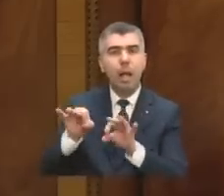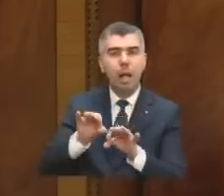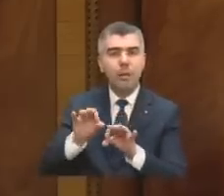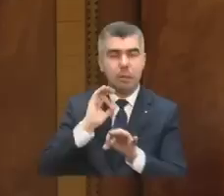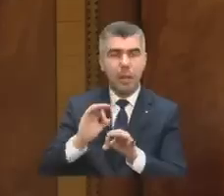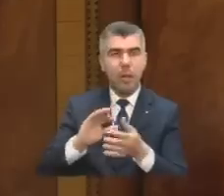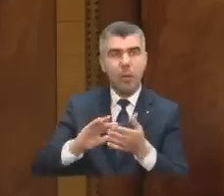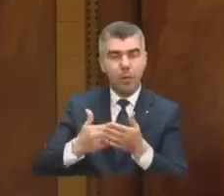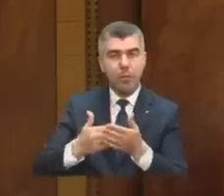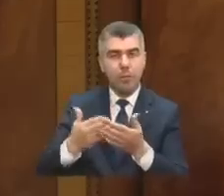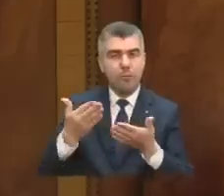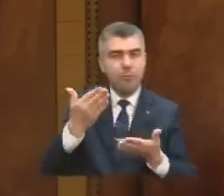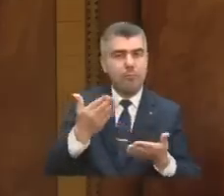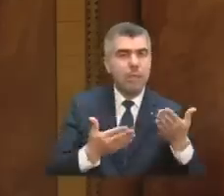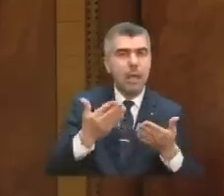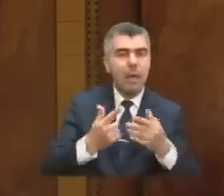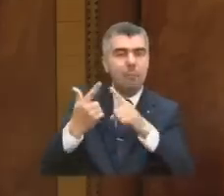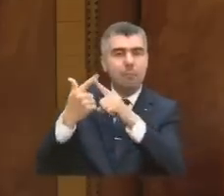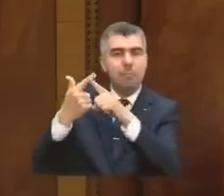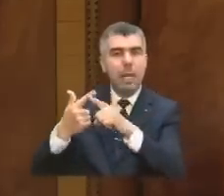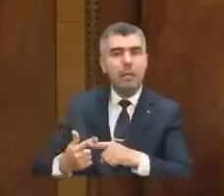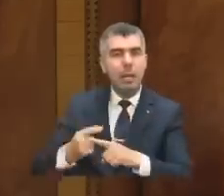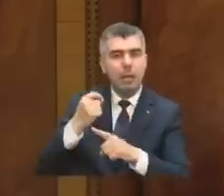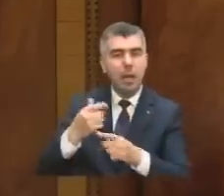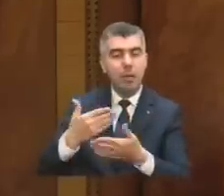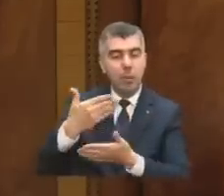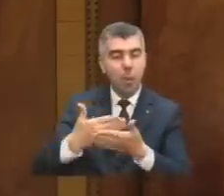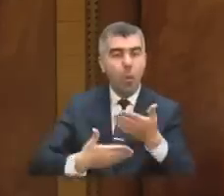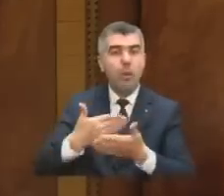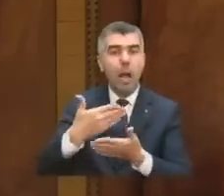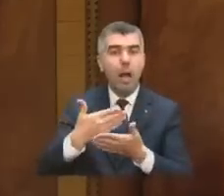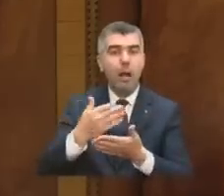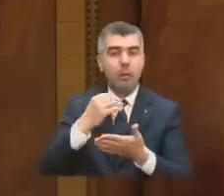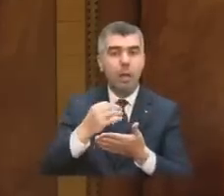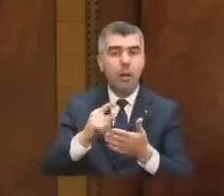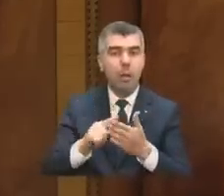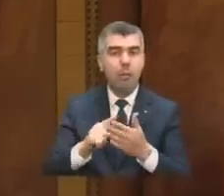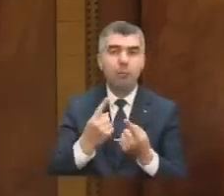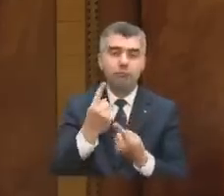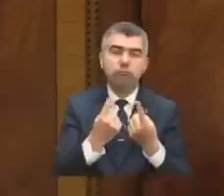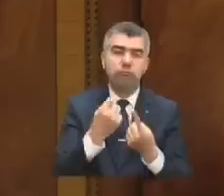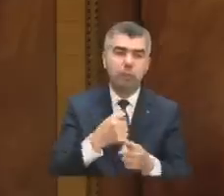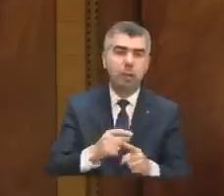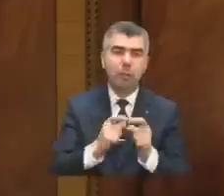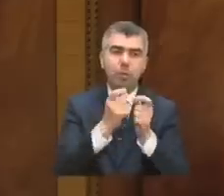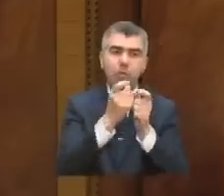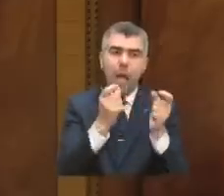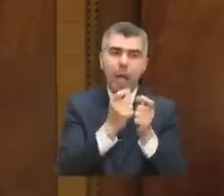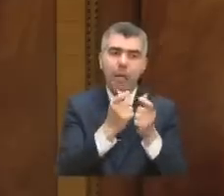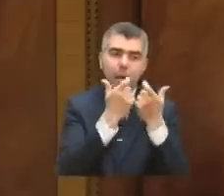لضمان التوازن المالي في عقود التدبير المفوض من خلال التقصير في مهام